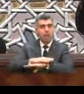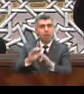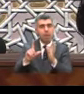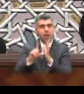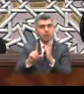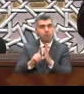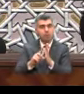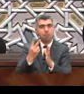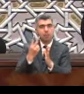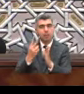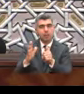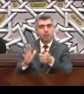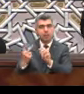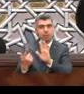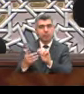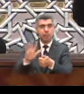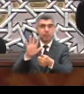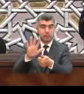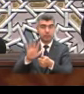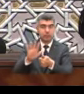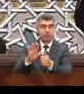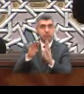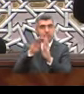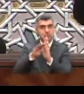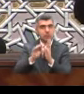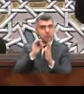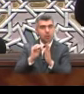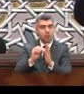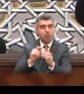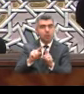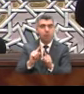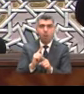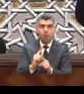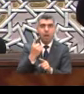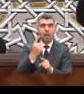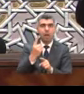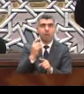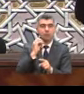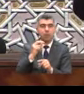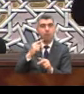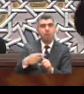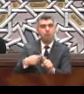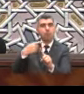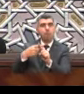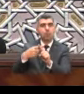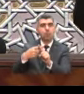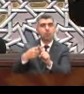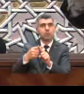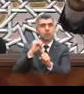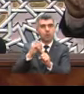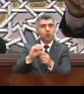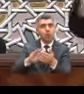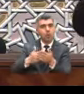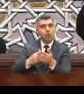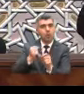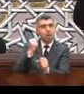267 من النظام الداخلي مجلس النواب تيقول بان كل فريق عنده حق في تدخل واحد في التعقيبات الاضافيه في الموضوع الواحد، وهذا ما عملت